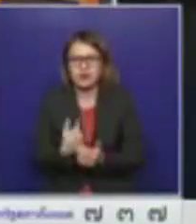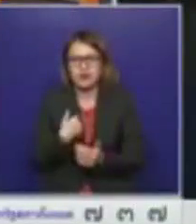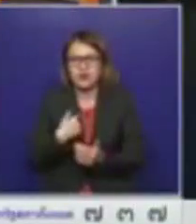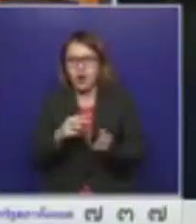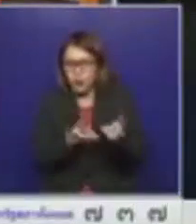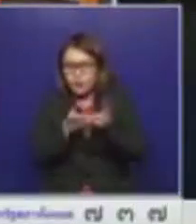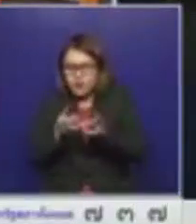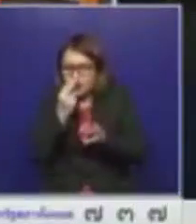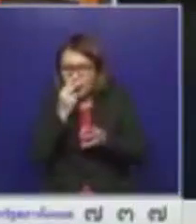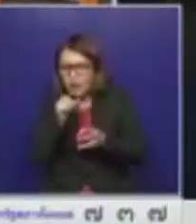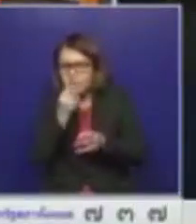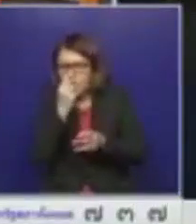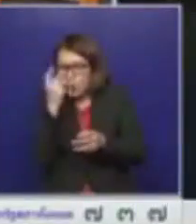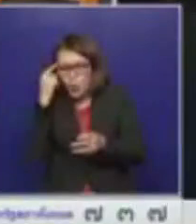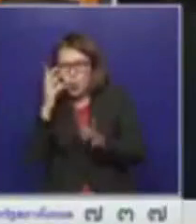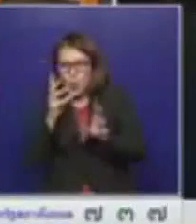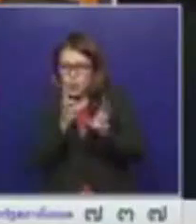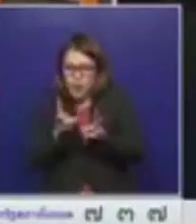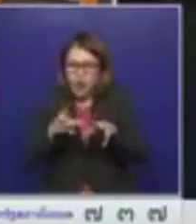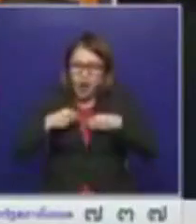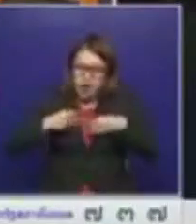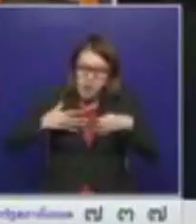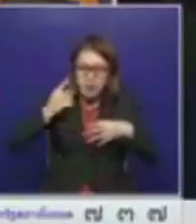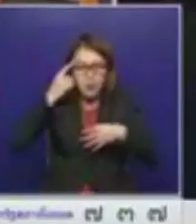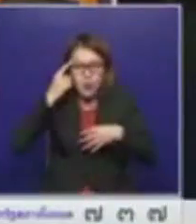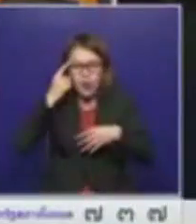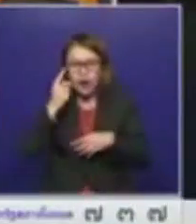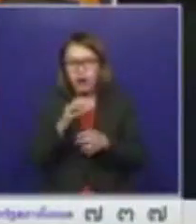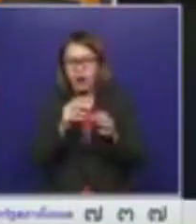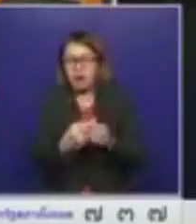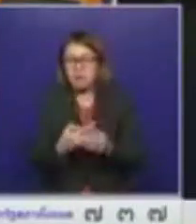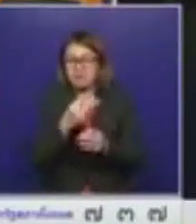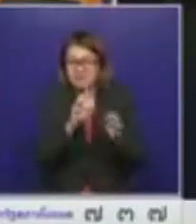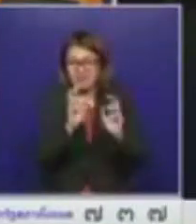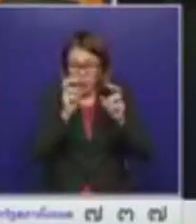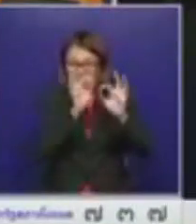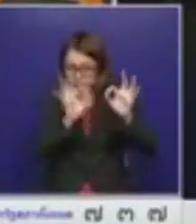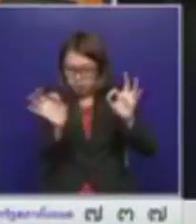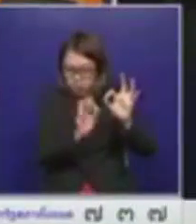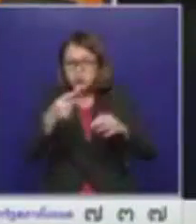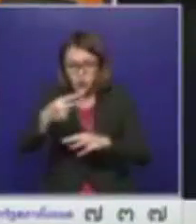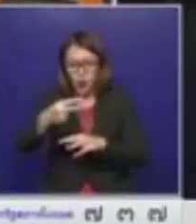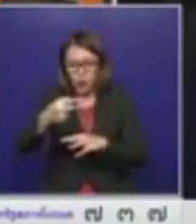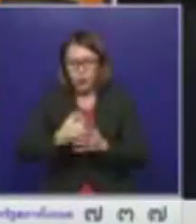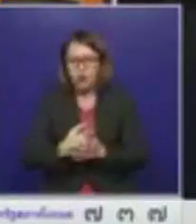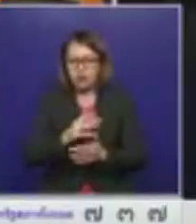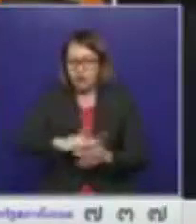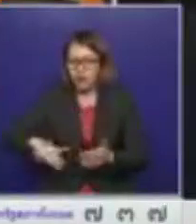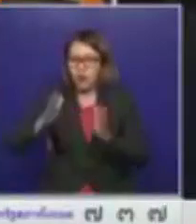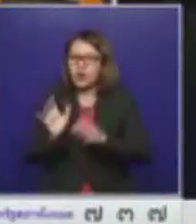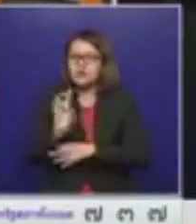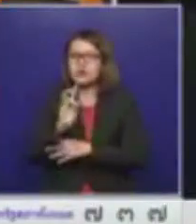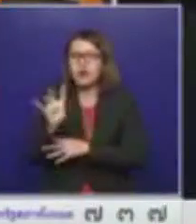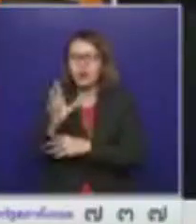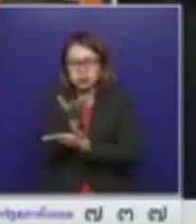เล่นละครลิงละครนะข้างกันตามสบายแต่ว่าบ้านเมืองเสียหายและประชาชนรู้สึกเสียดายเงินเดือนที่พวกคุณรับไปมาก ค่ะ นะเพราะ